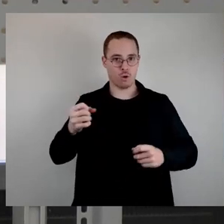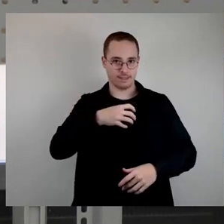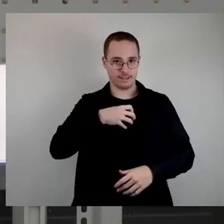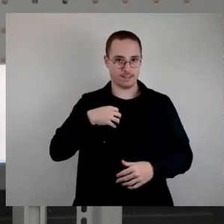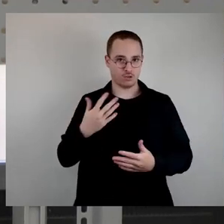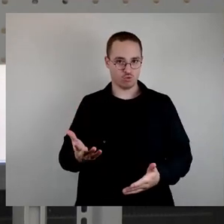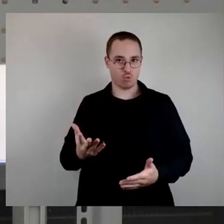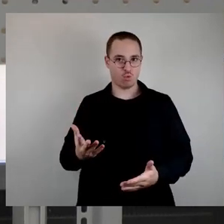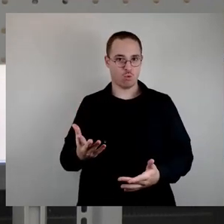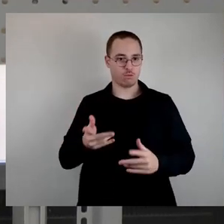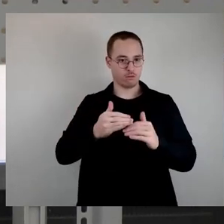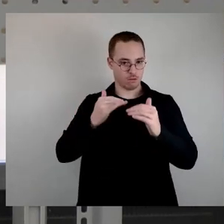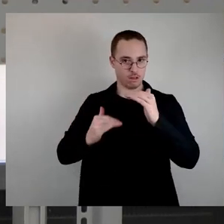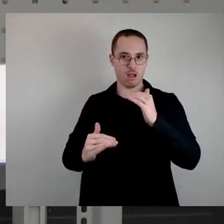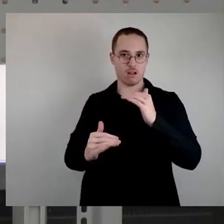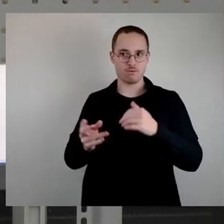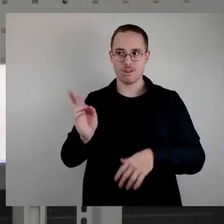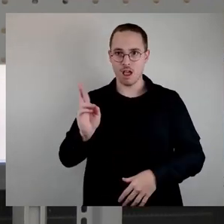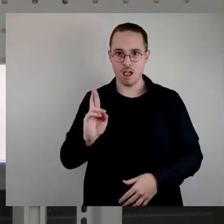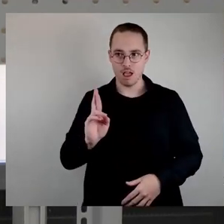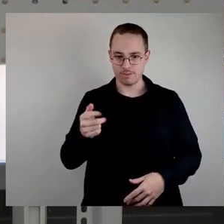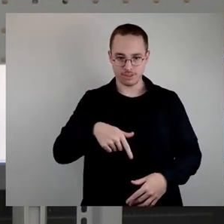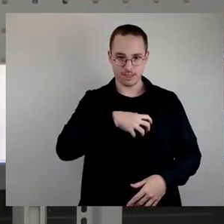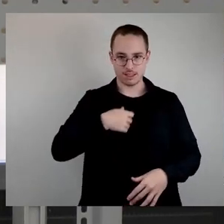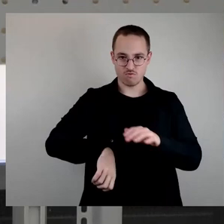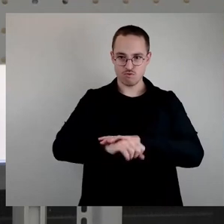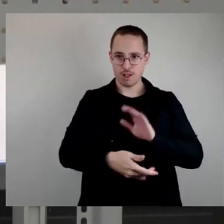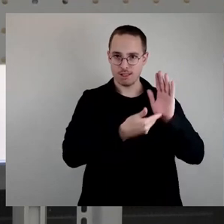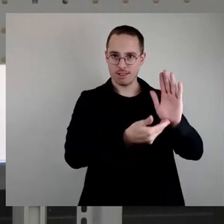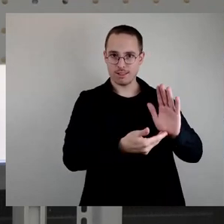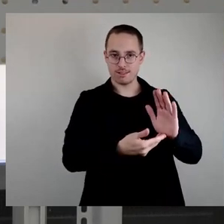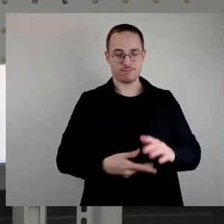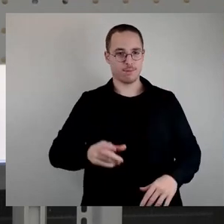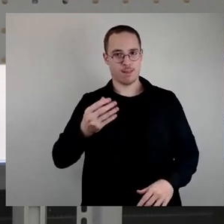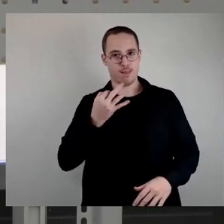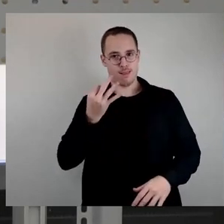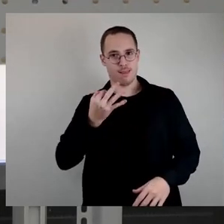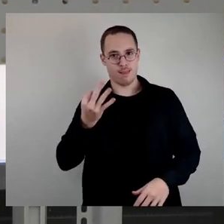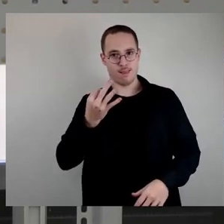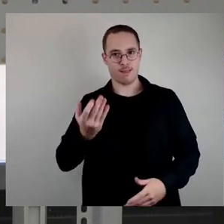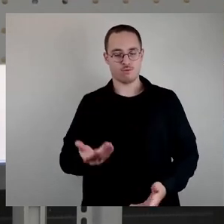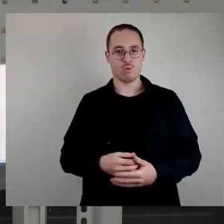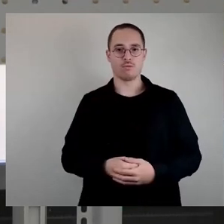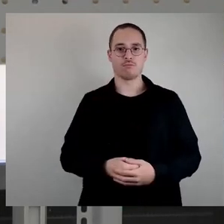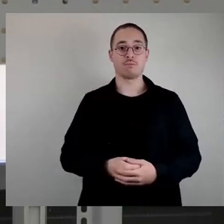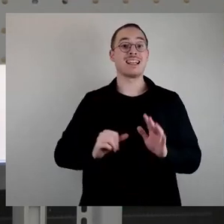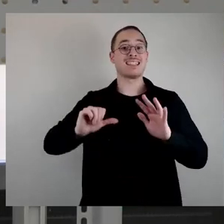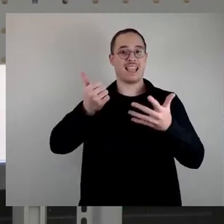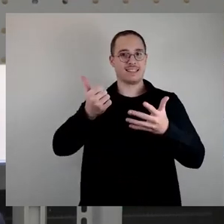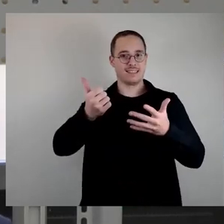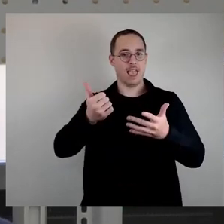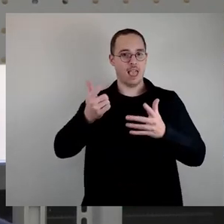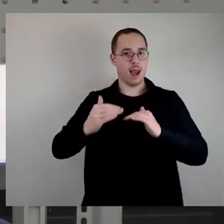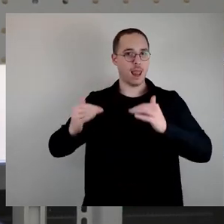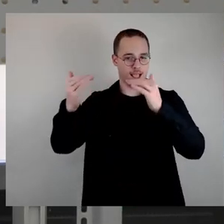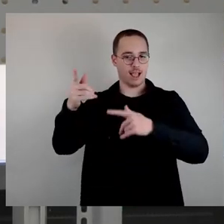dann erstmal lange nichts mehr. Im Männerbereich treffen wir erst dann wieder in der Landesliga, also in der sechsten Liga mit Borea und Laubegast